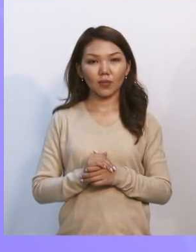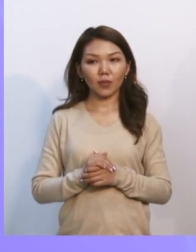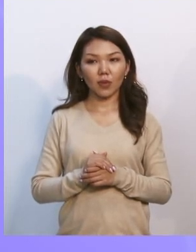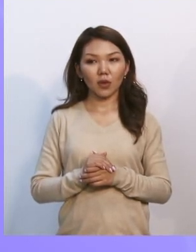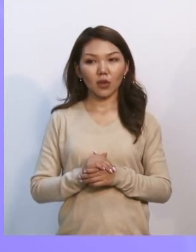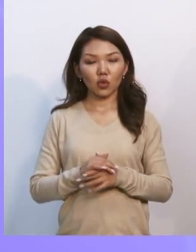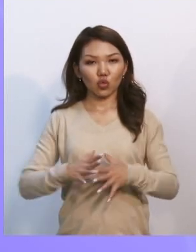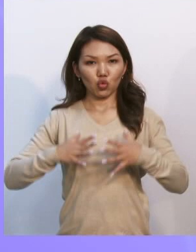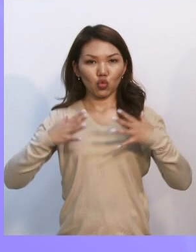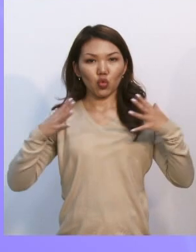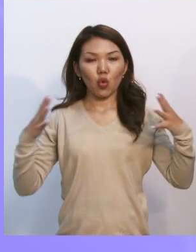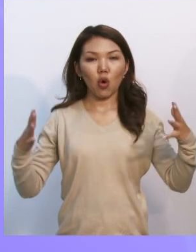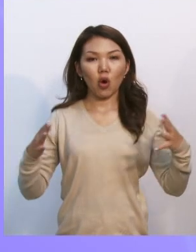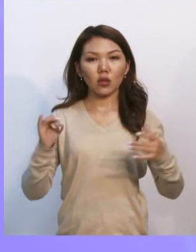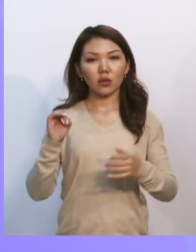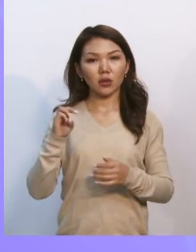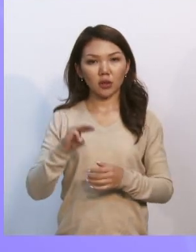Чоң ит.